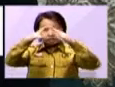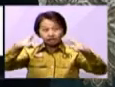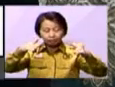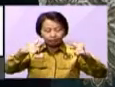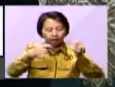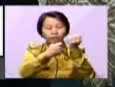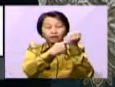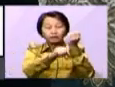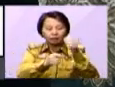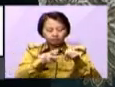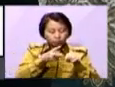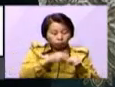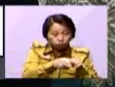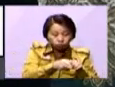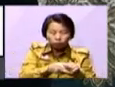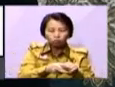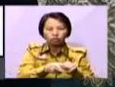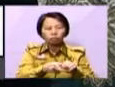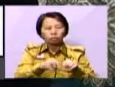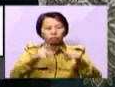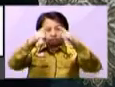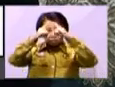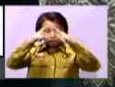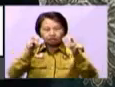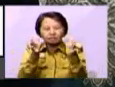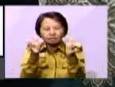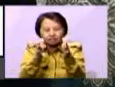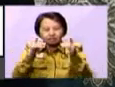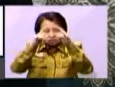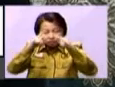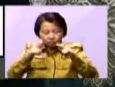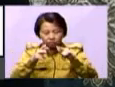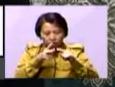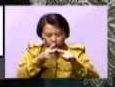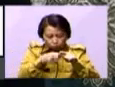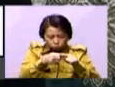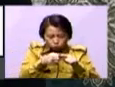Apabila potong tali khemah yang kecil itu dibawa balik